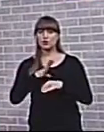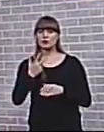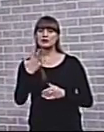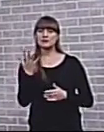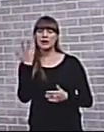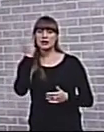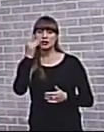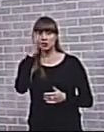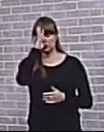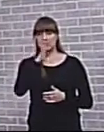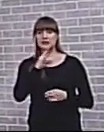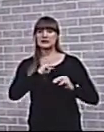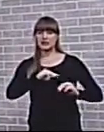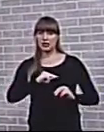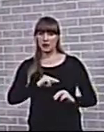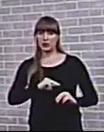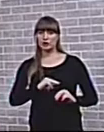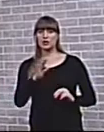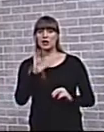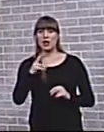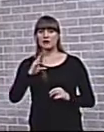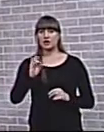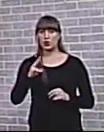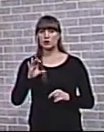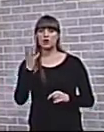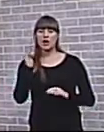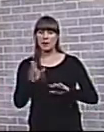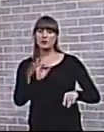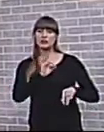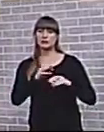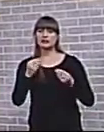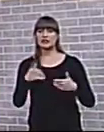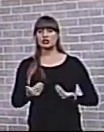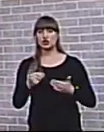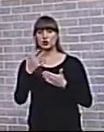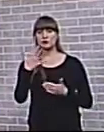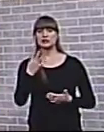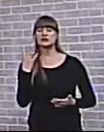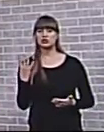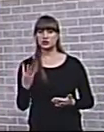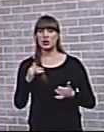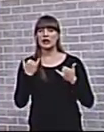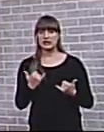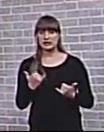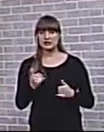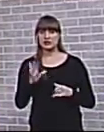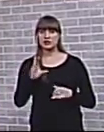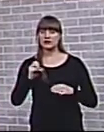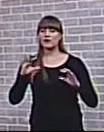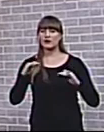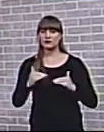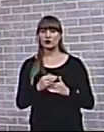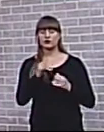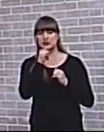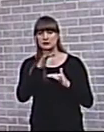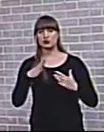он 4 месяца отработал в Чернобыле в составе автороты. А после болезнь дала дожить ему лишь до 54. И сегодня вдова вновь не сможет